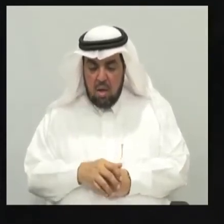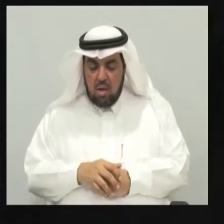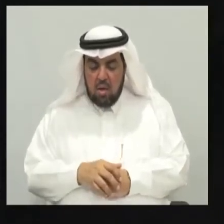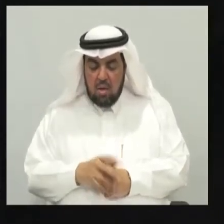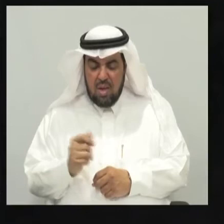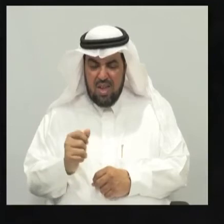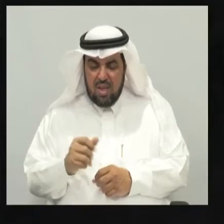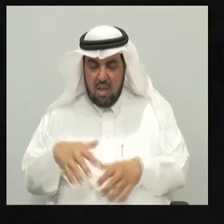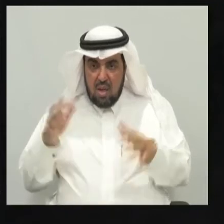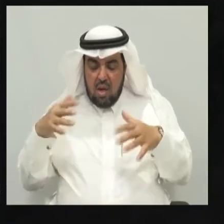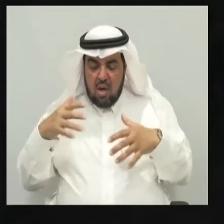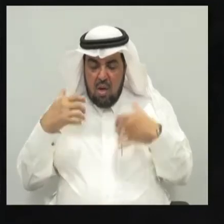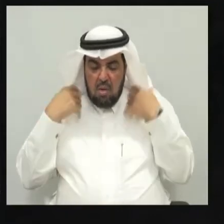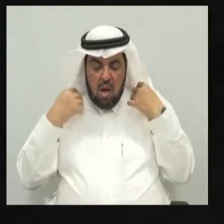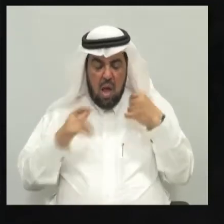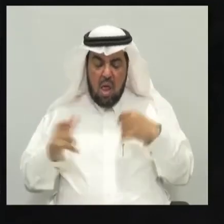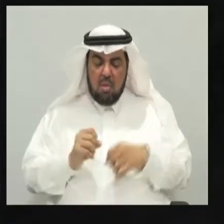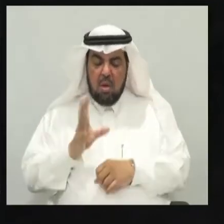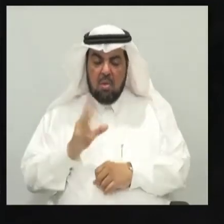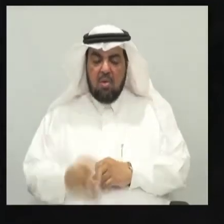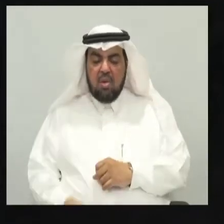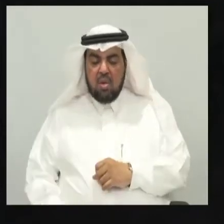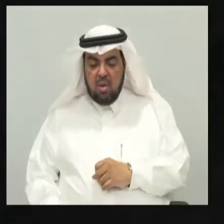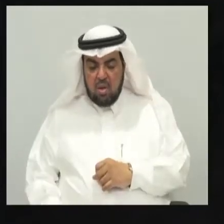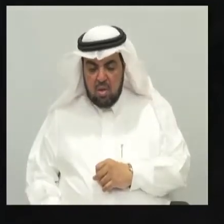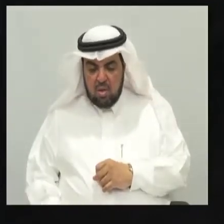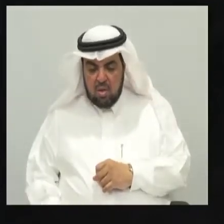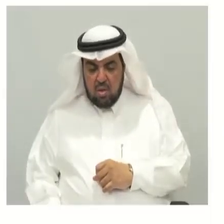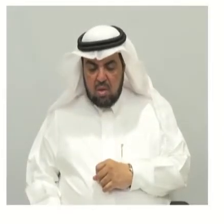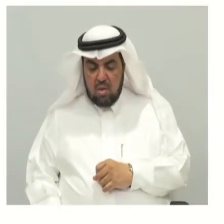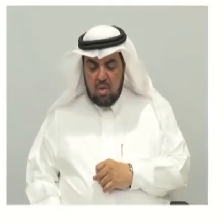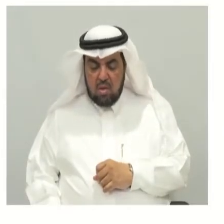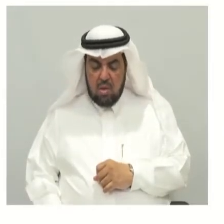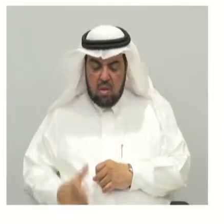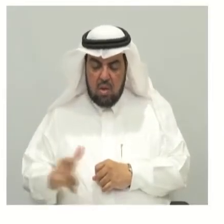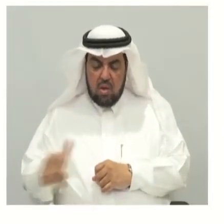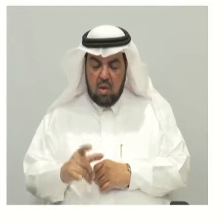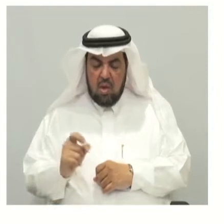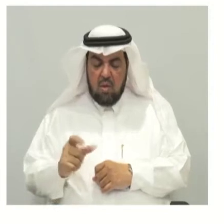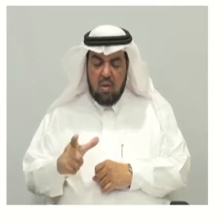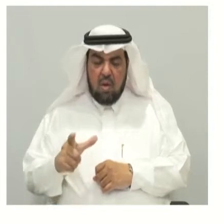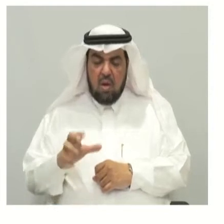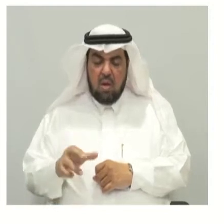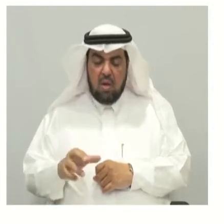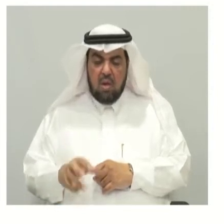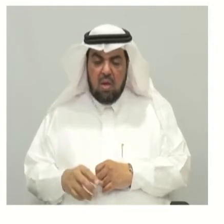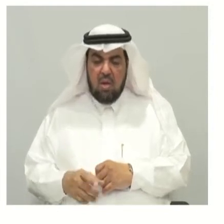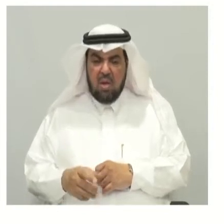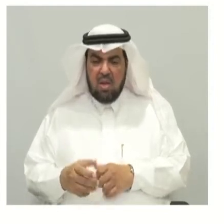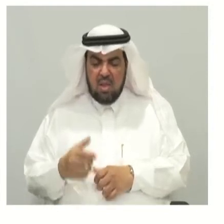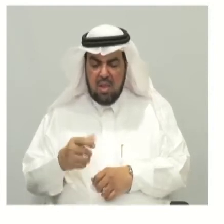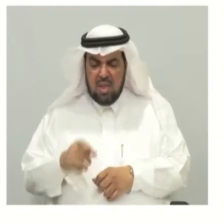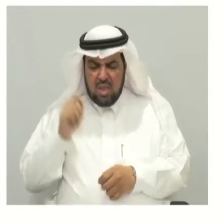الكربون هل له لمعان له بريق؟ ليس له لمعان وبريق. إذا الكربون لا فلز، هو من الجرافيت، لين هش غير